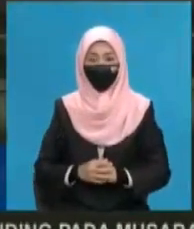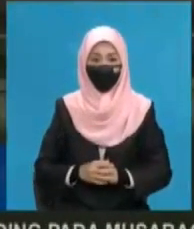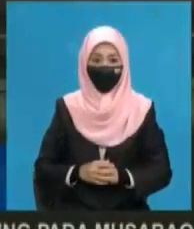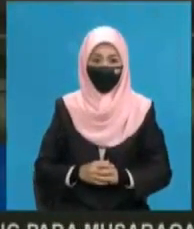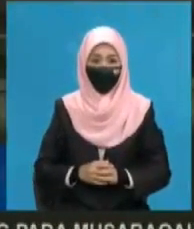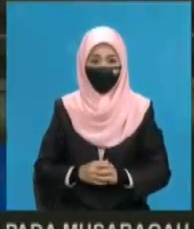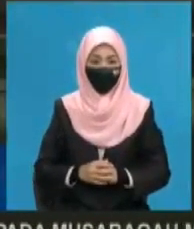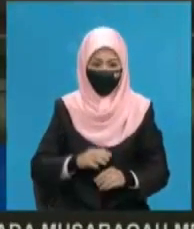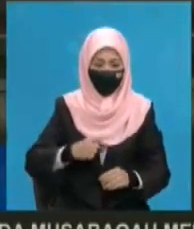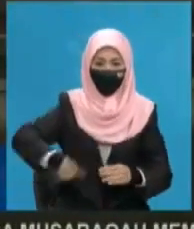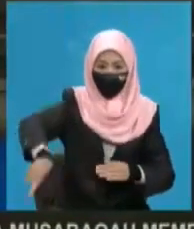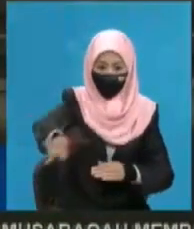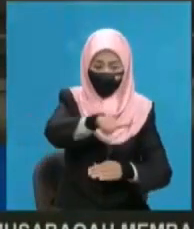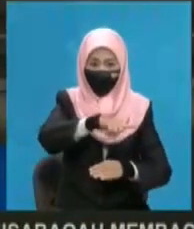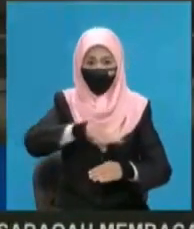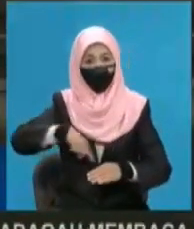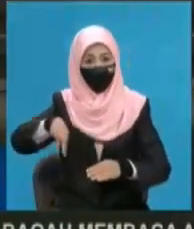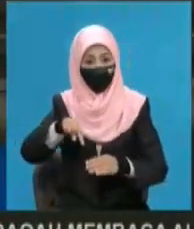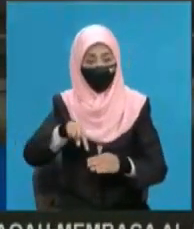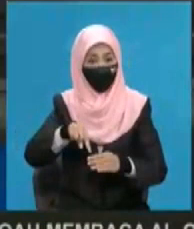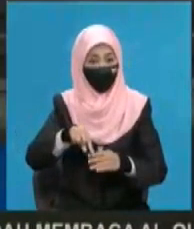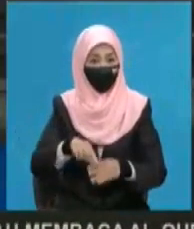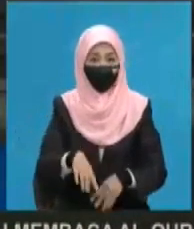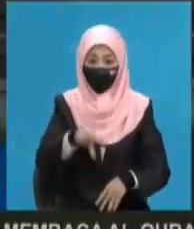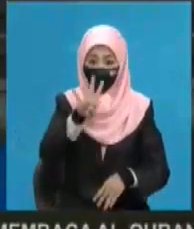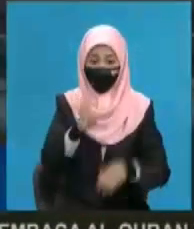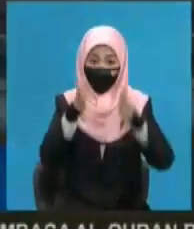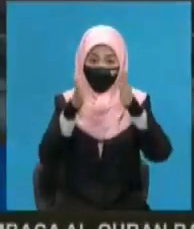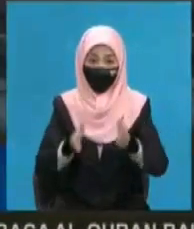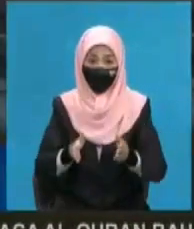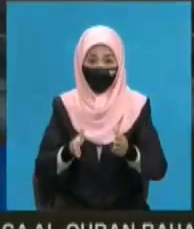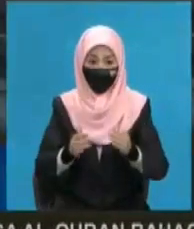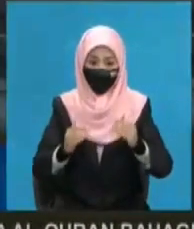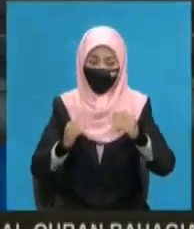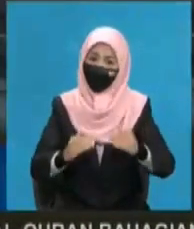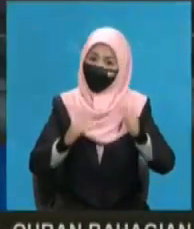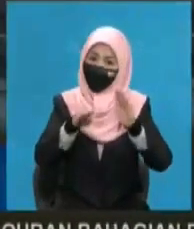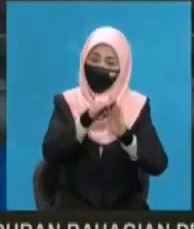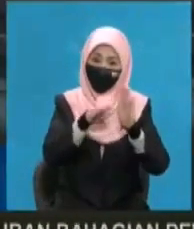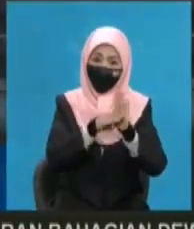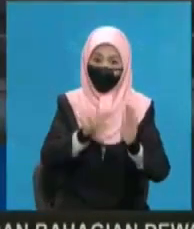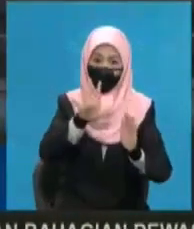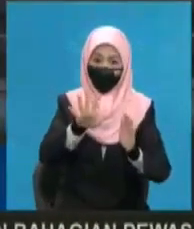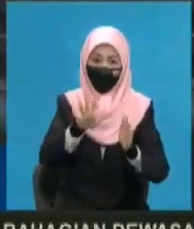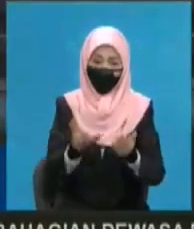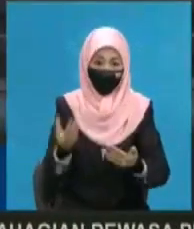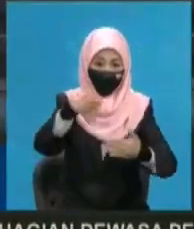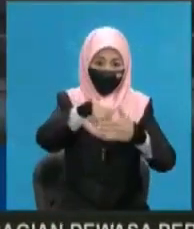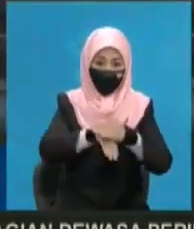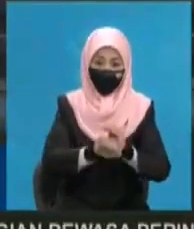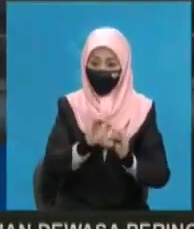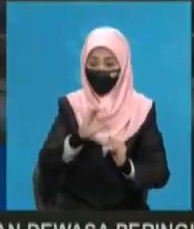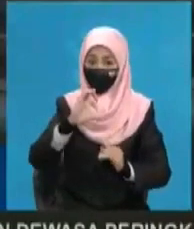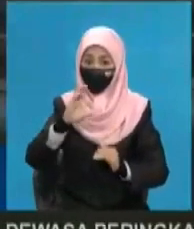kecelakaan cash-cash yang sedang ada dalam rawatan sekarang 4ks adalah dalam kategori 5 dan sedang dirawat di unit perawatan